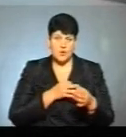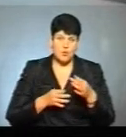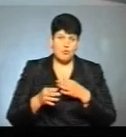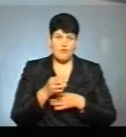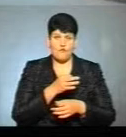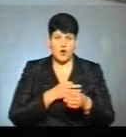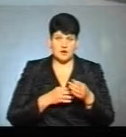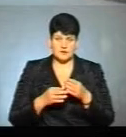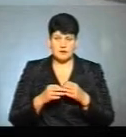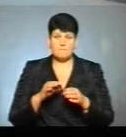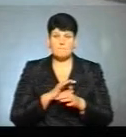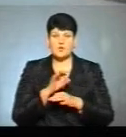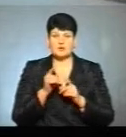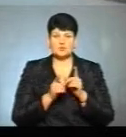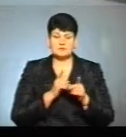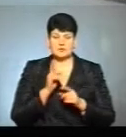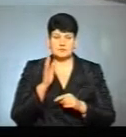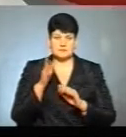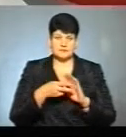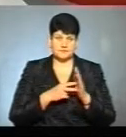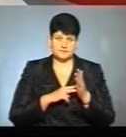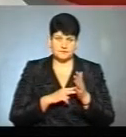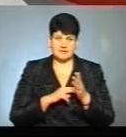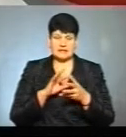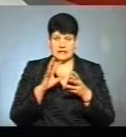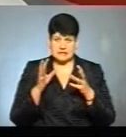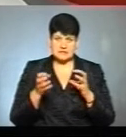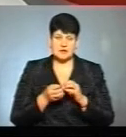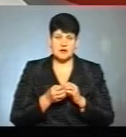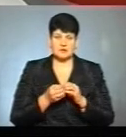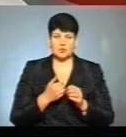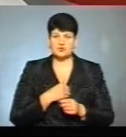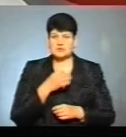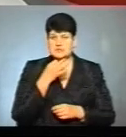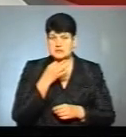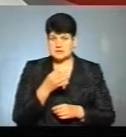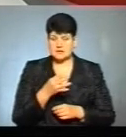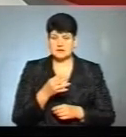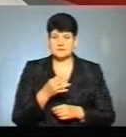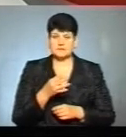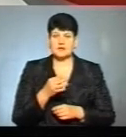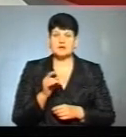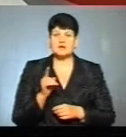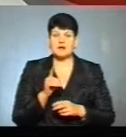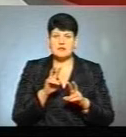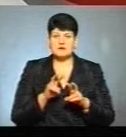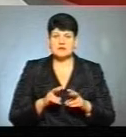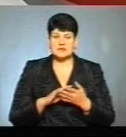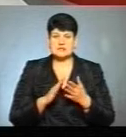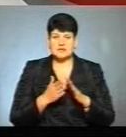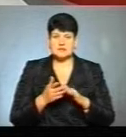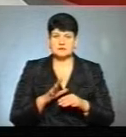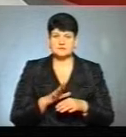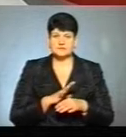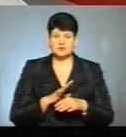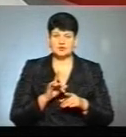обговорення проекту змін до перспективних планів. На загал хочу сказати наступне перед цим, як аналізувати ситуацію, яка